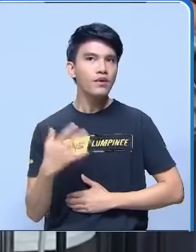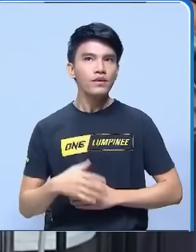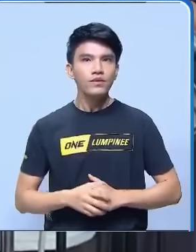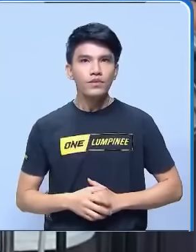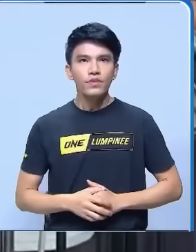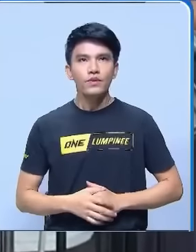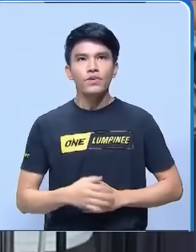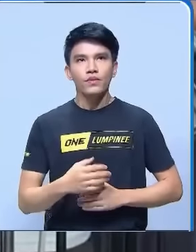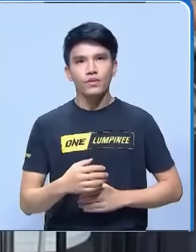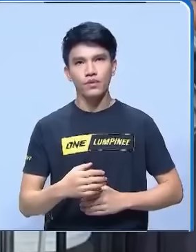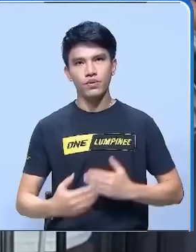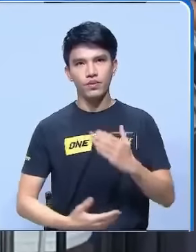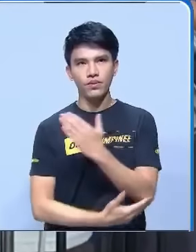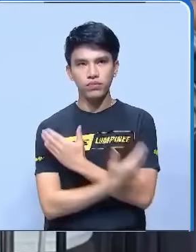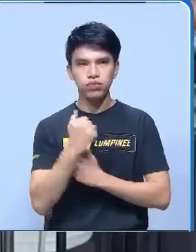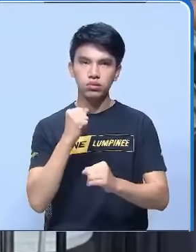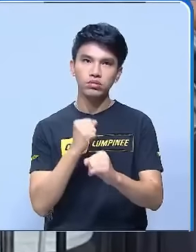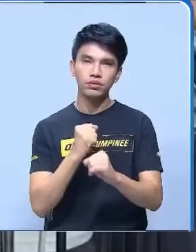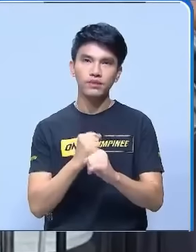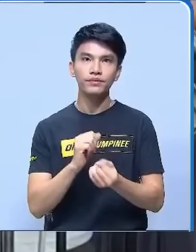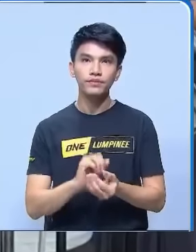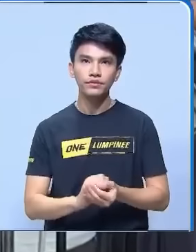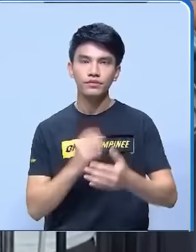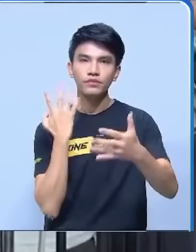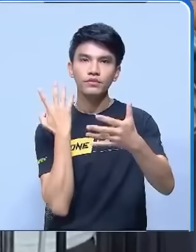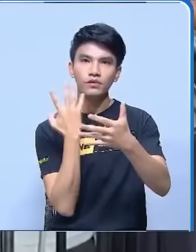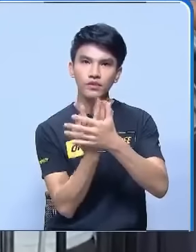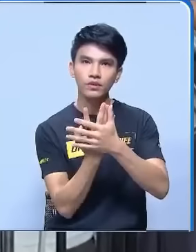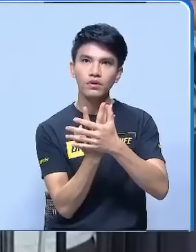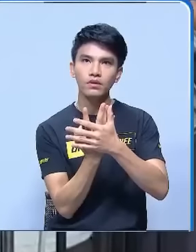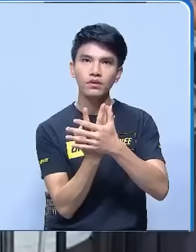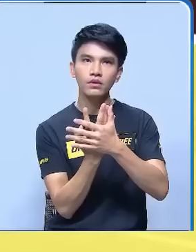หากินเหมือนเดิมเนี่ย เอาก็หลังจากติดคุกหรือไ